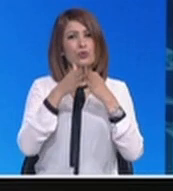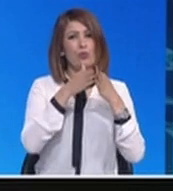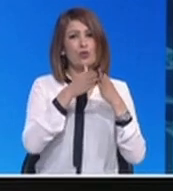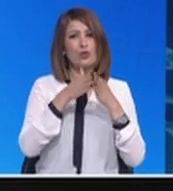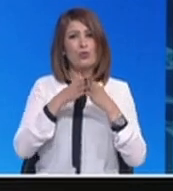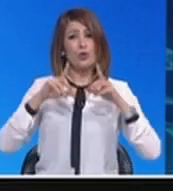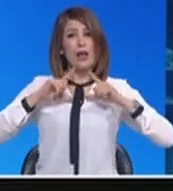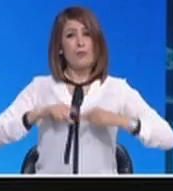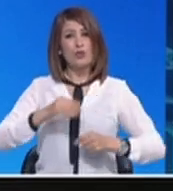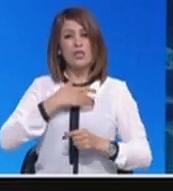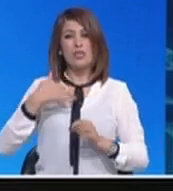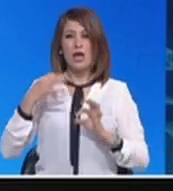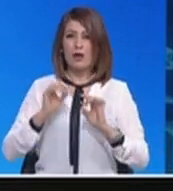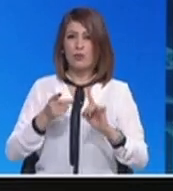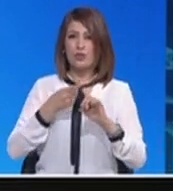كلها